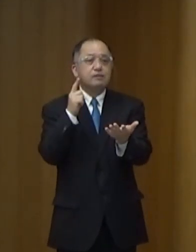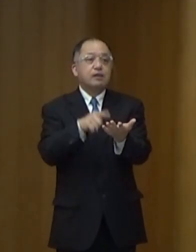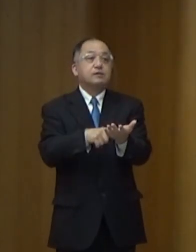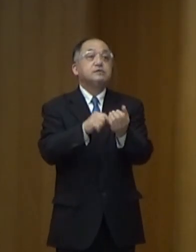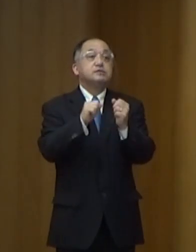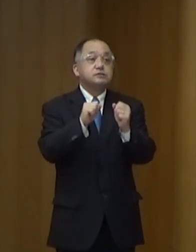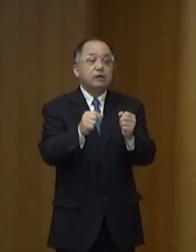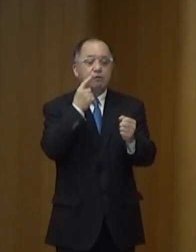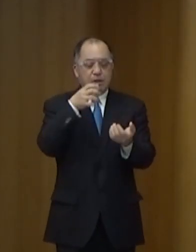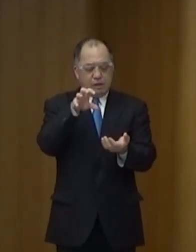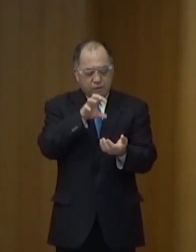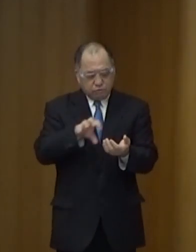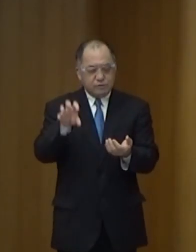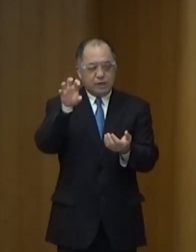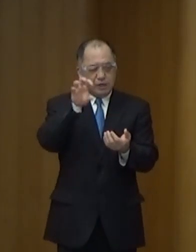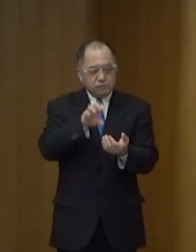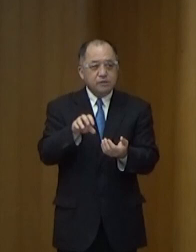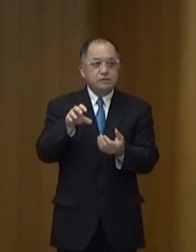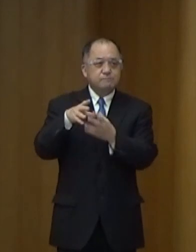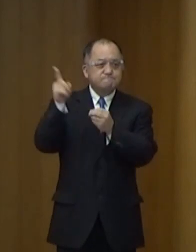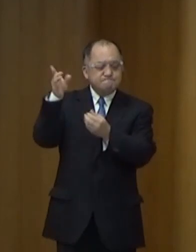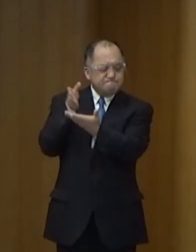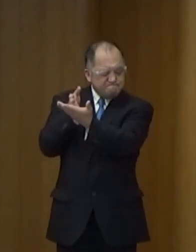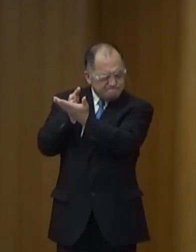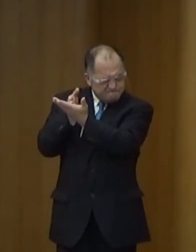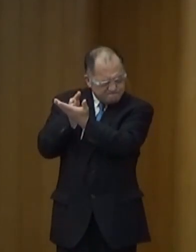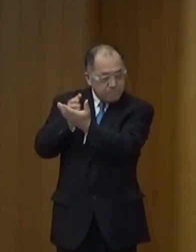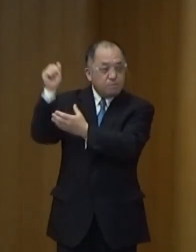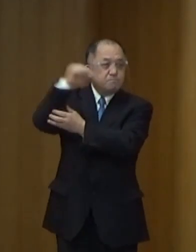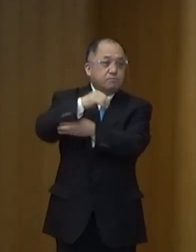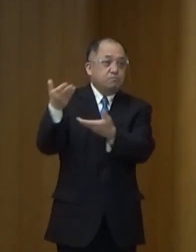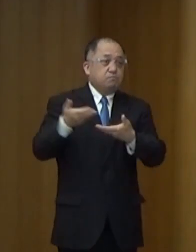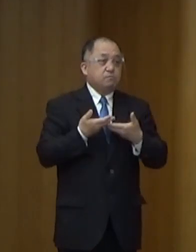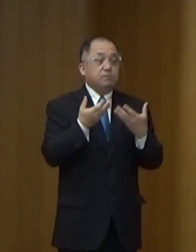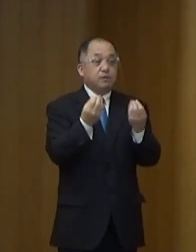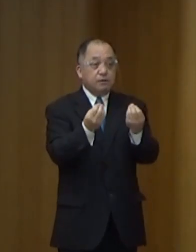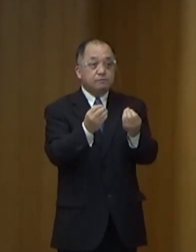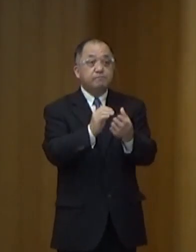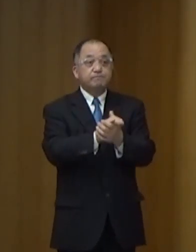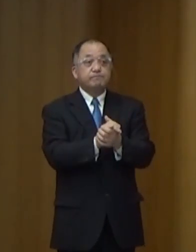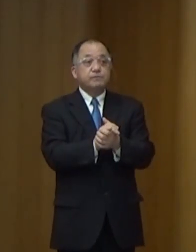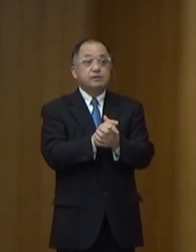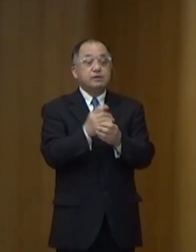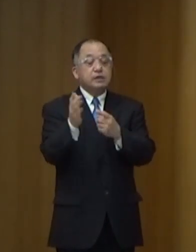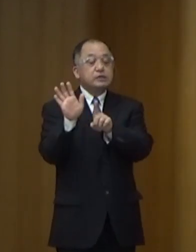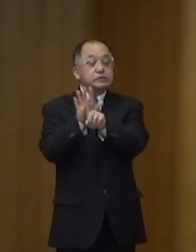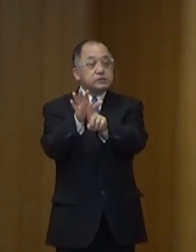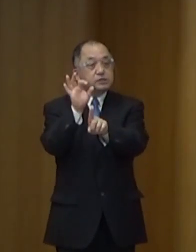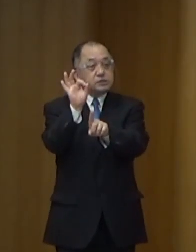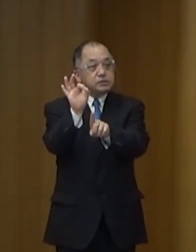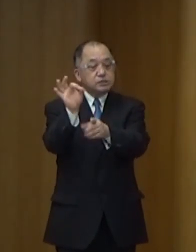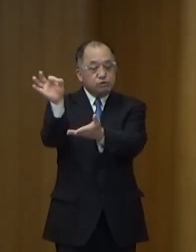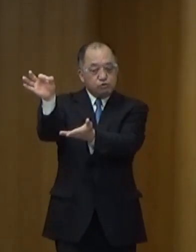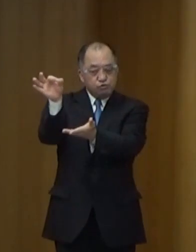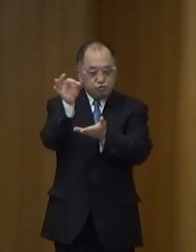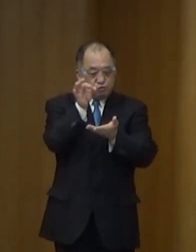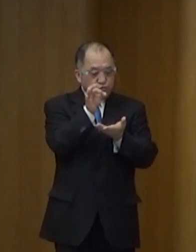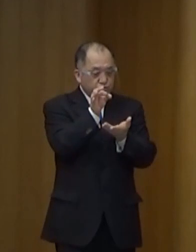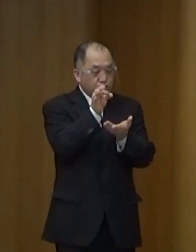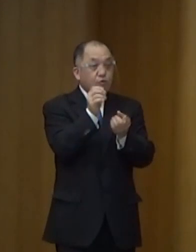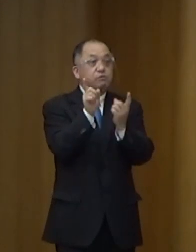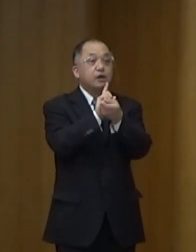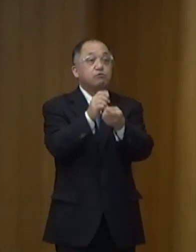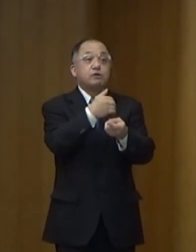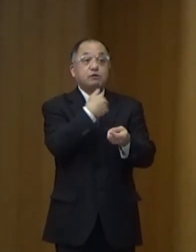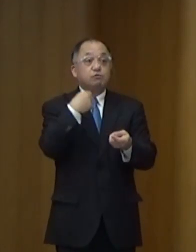々も繰り返しお話をしてきた中で認められまして、この支援金の給付の対象になるという可能性があり